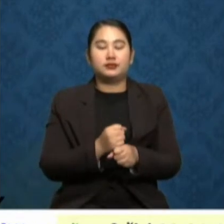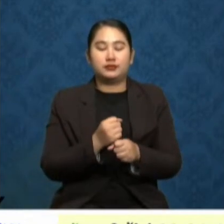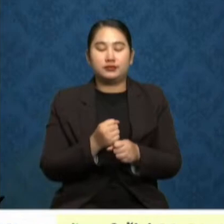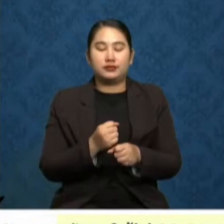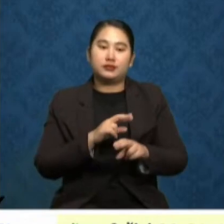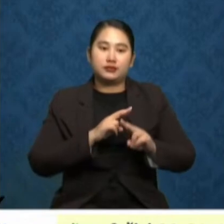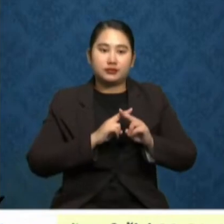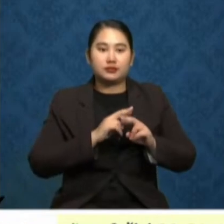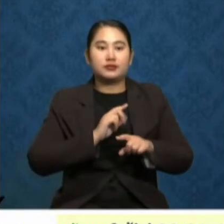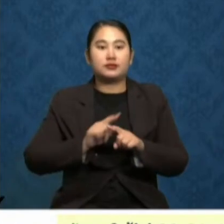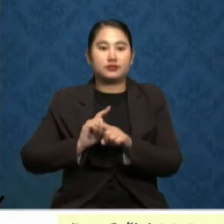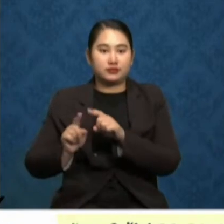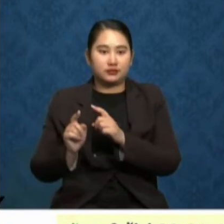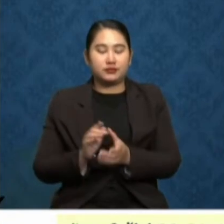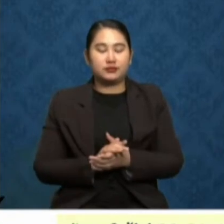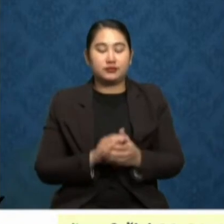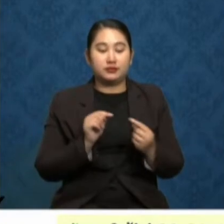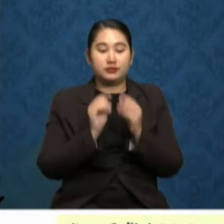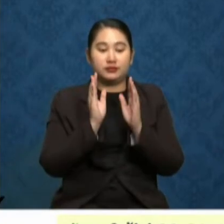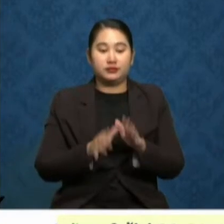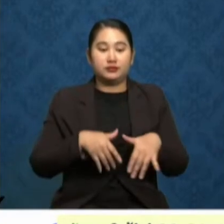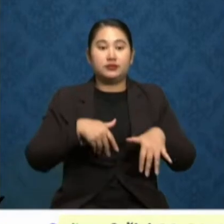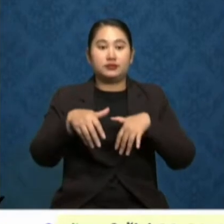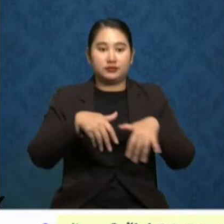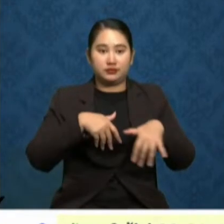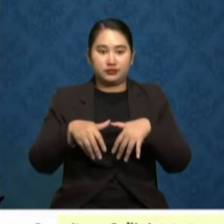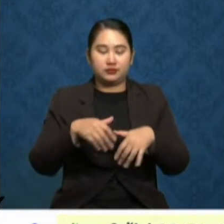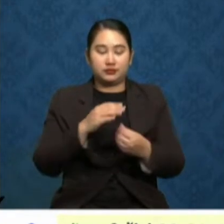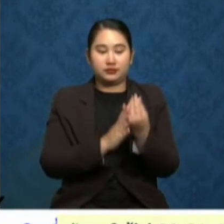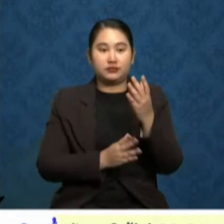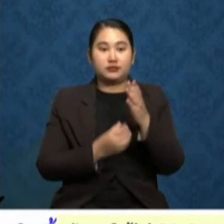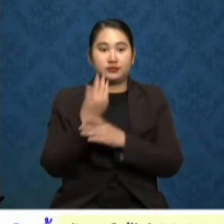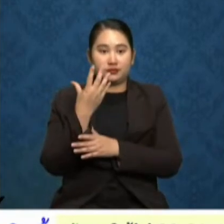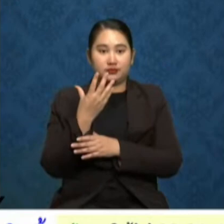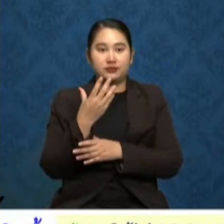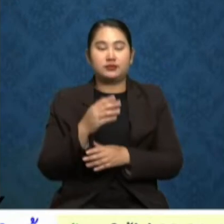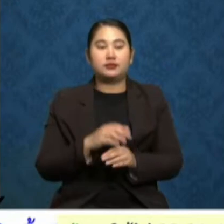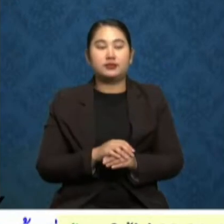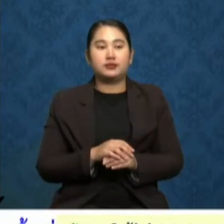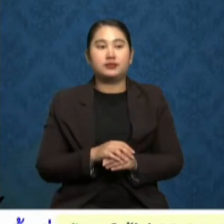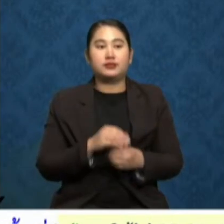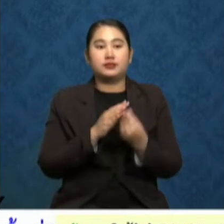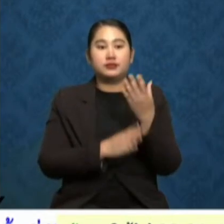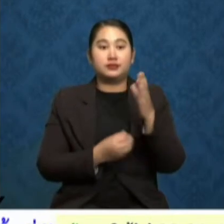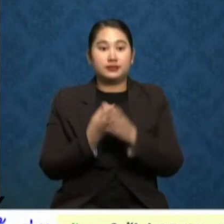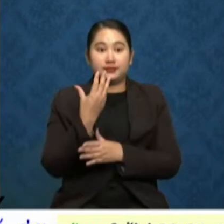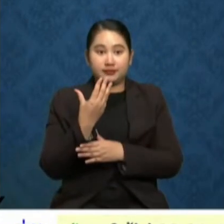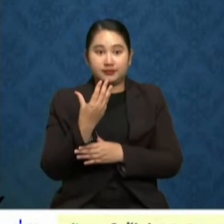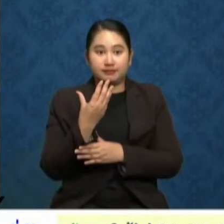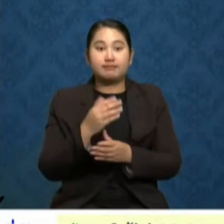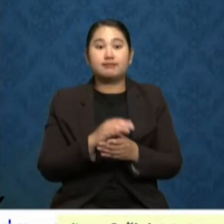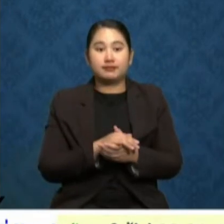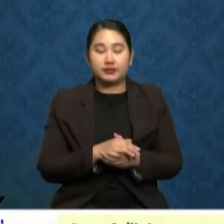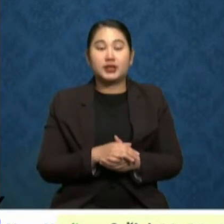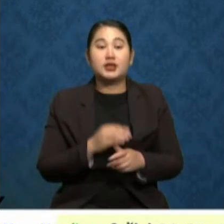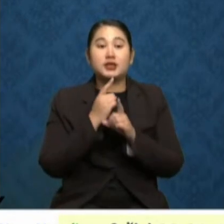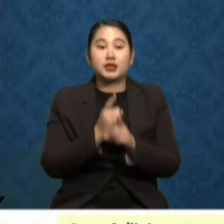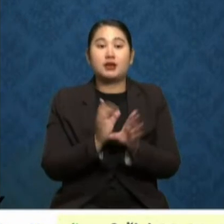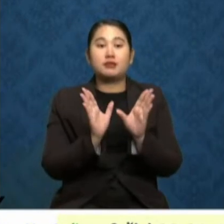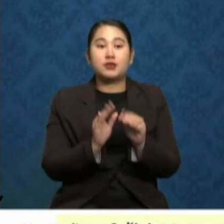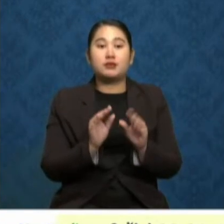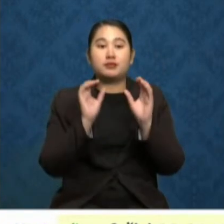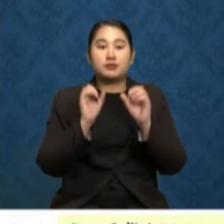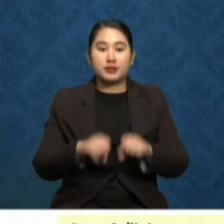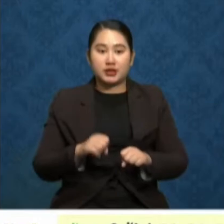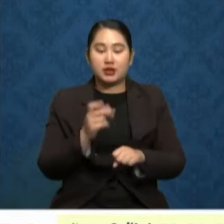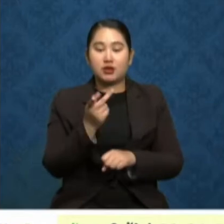ากินก็ดีโดยพ่อพี่น้องอยู่ที่ในเขตป่าสงวระดบและอธยาลแ่งชาตินั้นตามติคอร